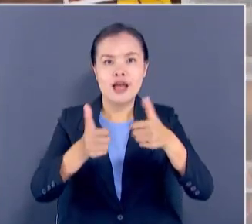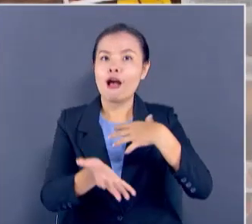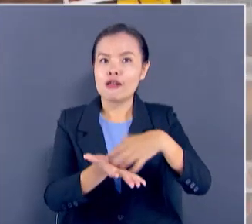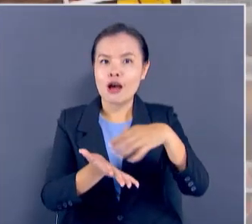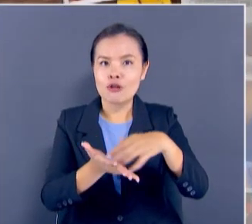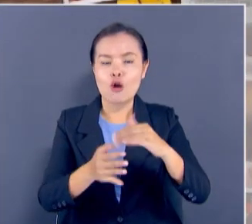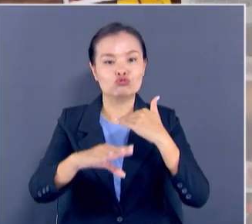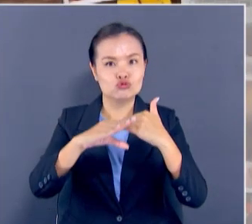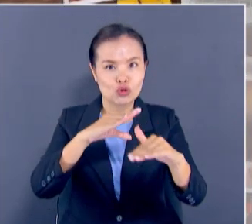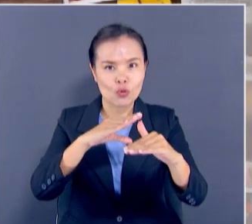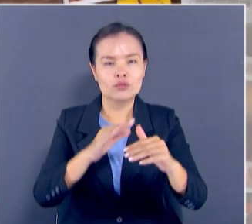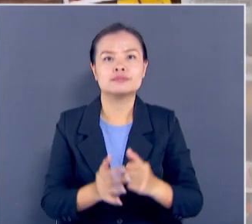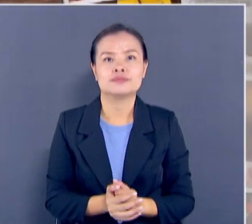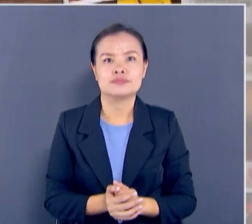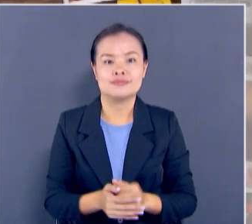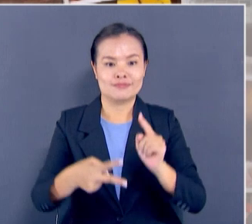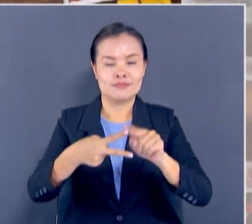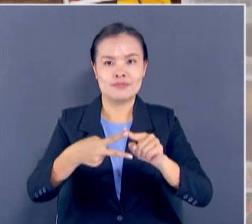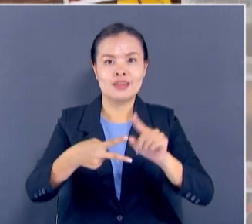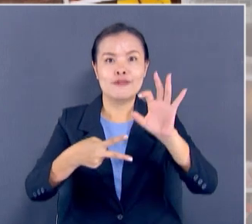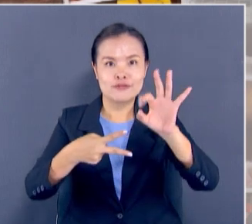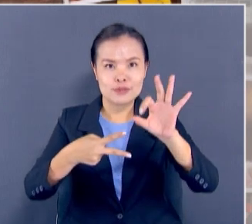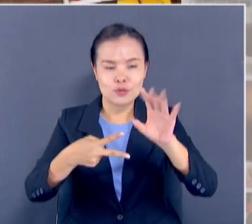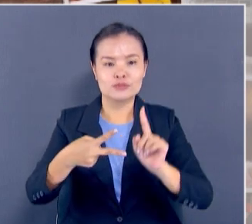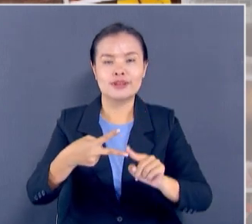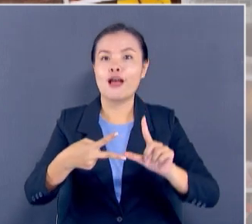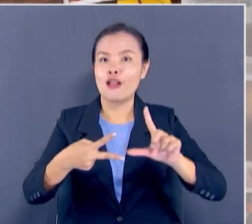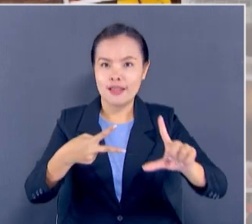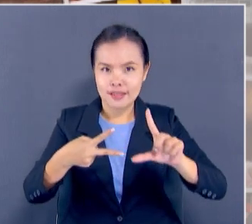านเรื่องดีๆ WeChat อย่าลืมส่งมาได้นะครับ2ช่องทางของเรา Facebook Mono